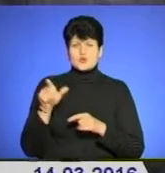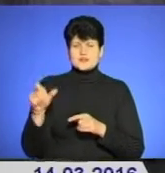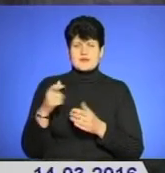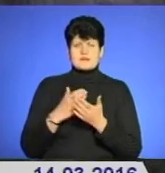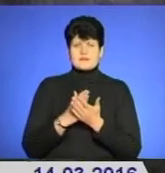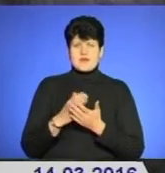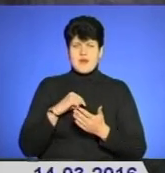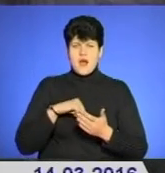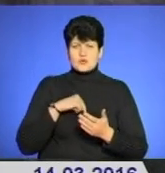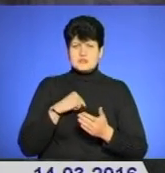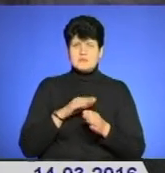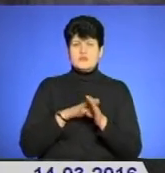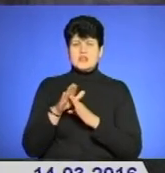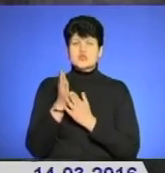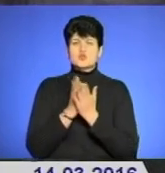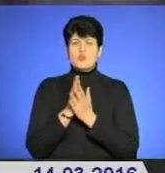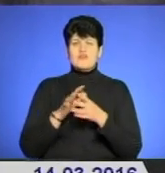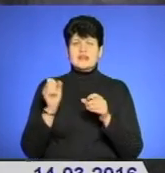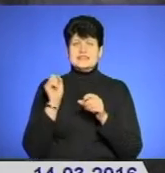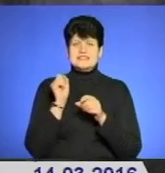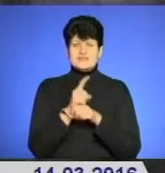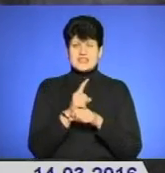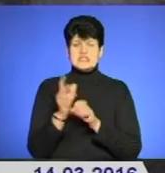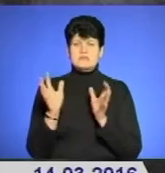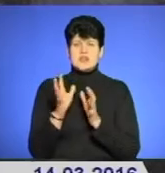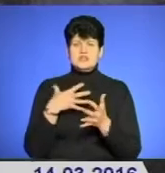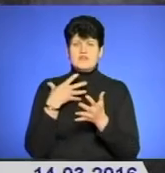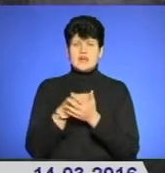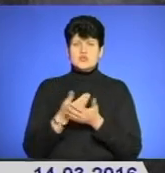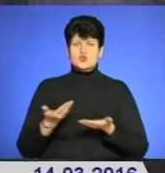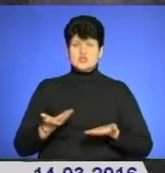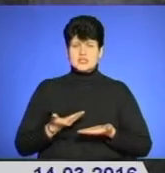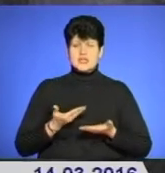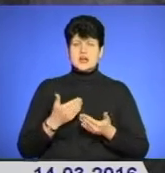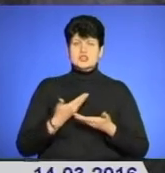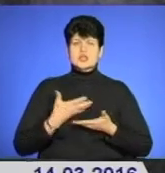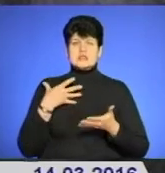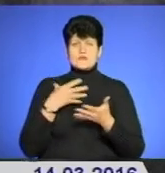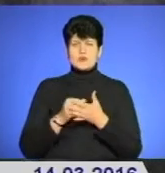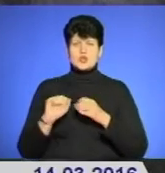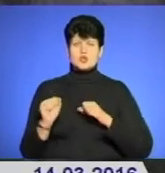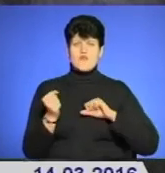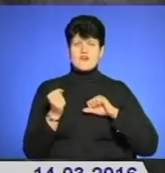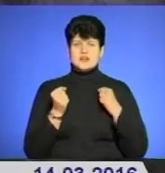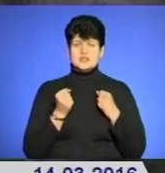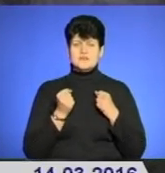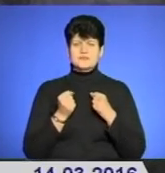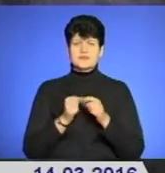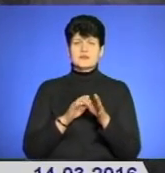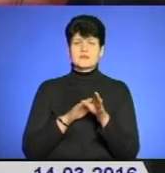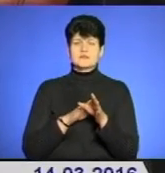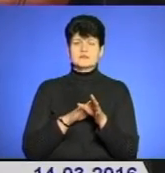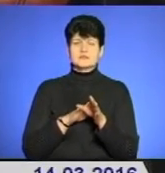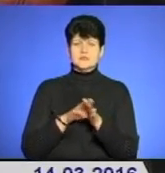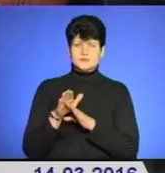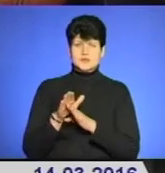службових завдань, збереження власного життя, життя своїх товаришів, дотримання сухого закону,